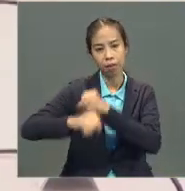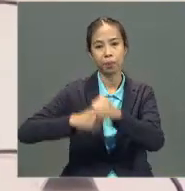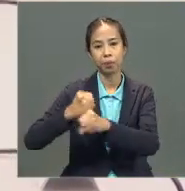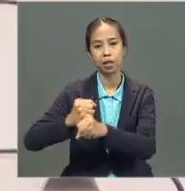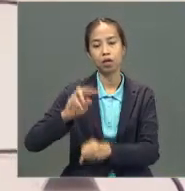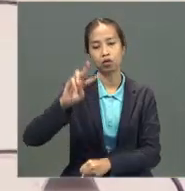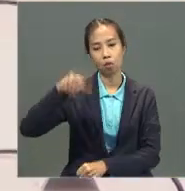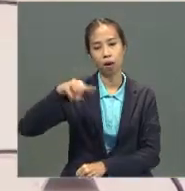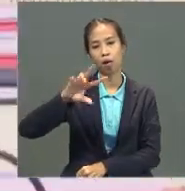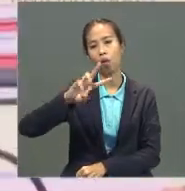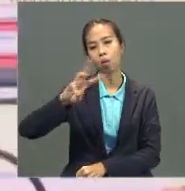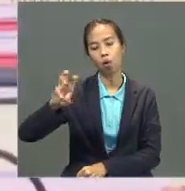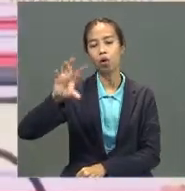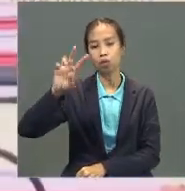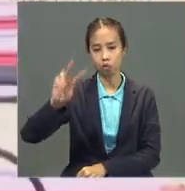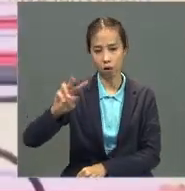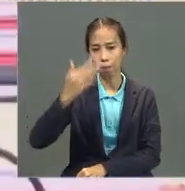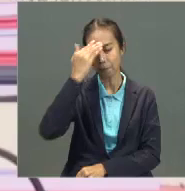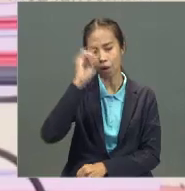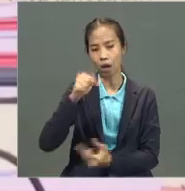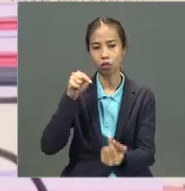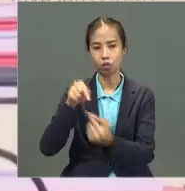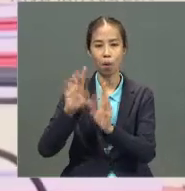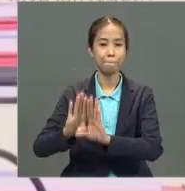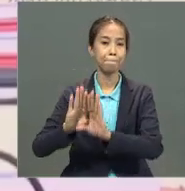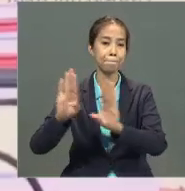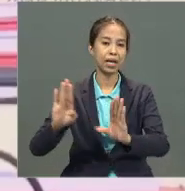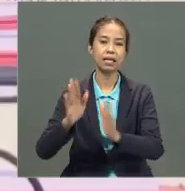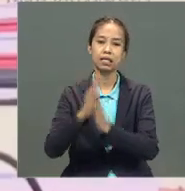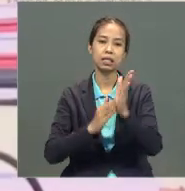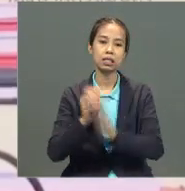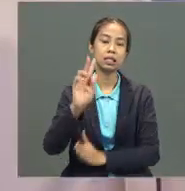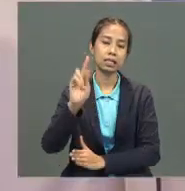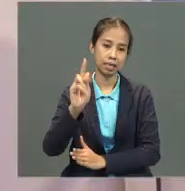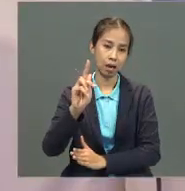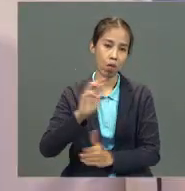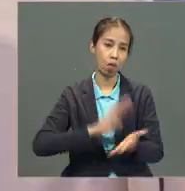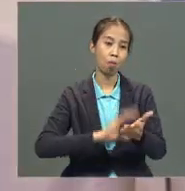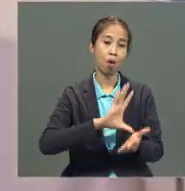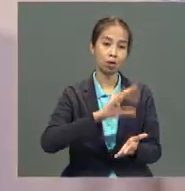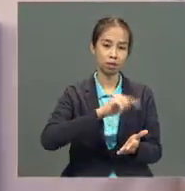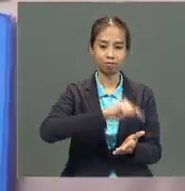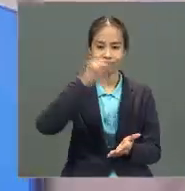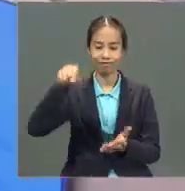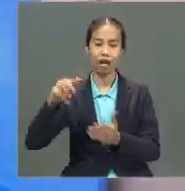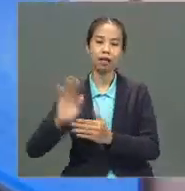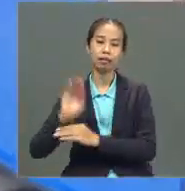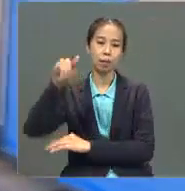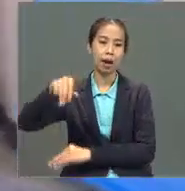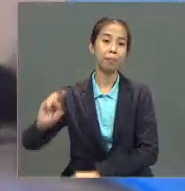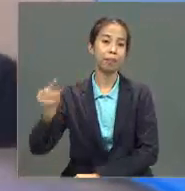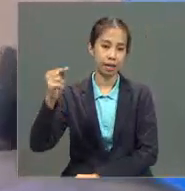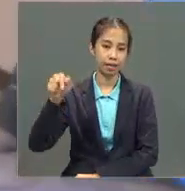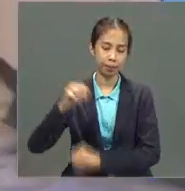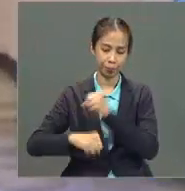2602ค่ะเพื่อให้ทันตามแผนการเปิดให้บริการเดินรถไฟสายสีเขียวช่วงหมอชิดสะพานใหม่คูคตช่วงสิ้นปีนี้ค่ะ